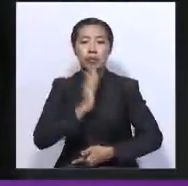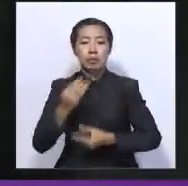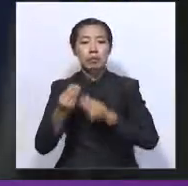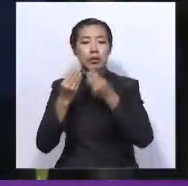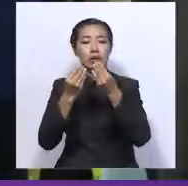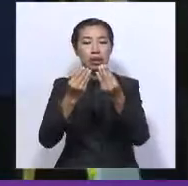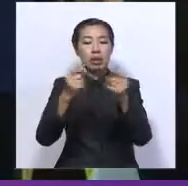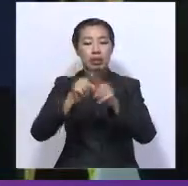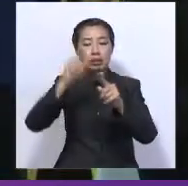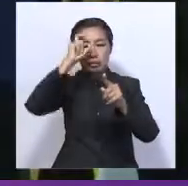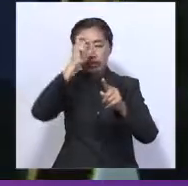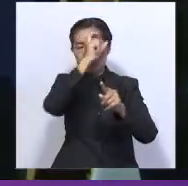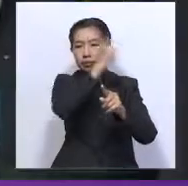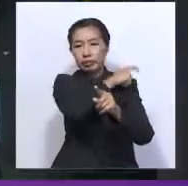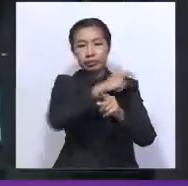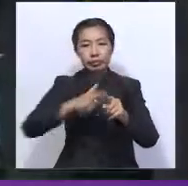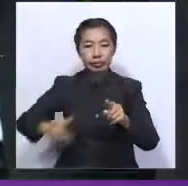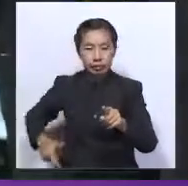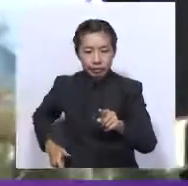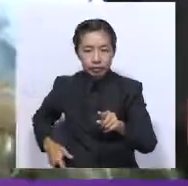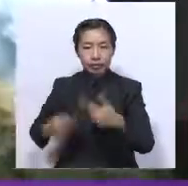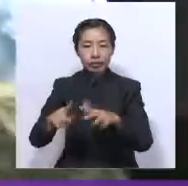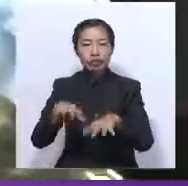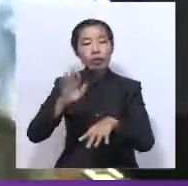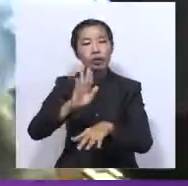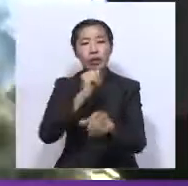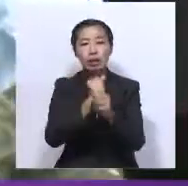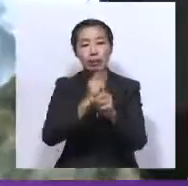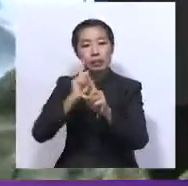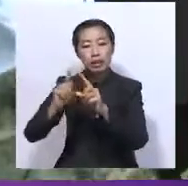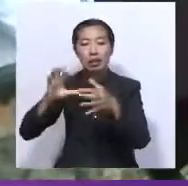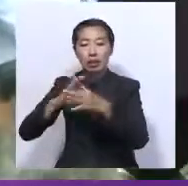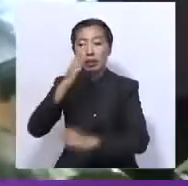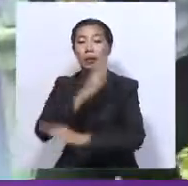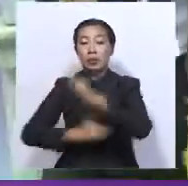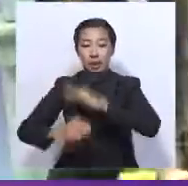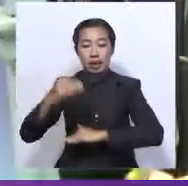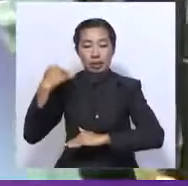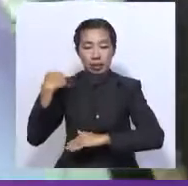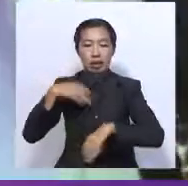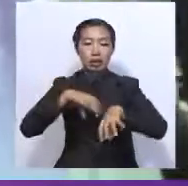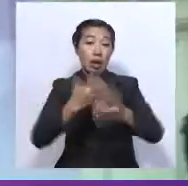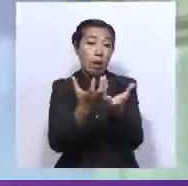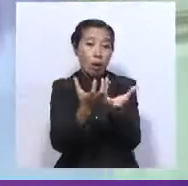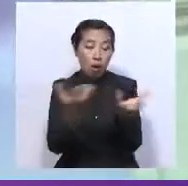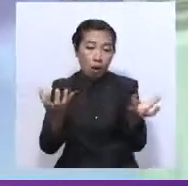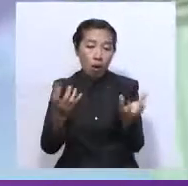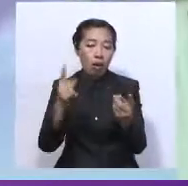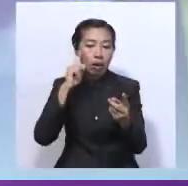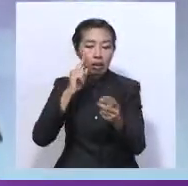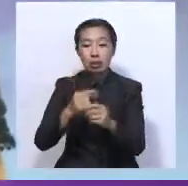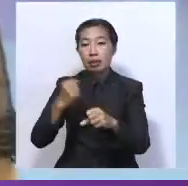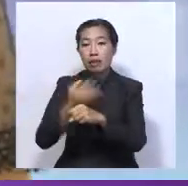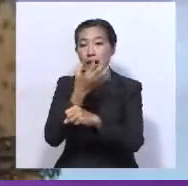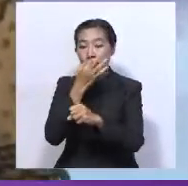รมินทรมหาภูมิพลอดุลยเดชกับพระราชกรณียกิจด้านคนพิการการจัดแสดงสินค้าและการสอนอาชีพให้